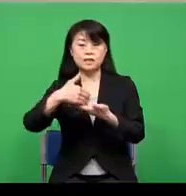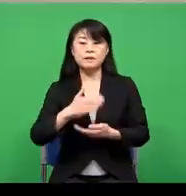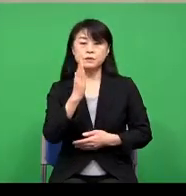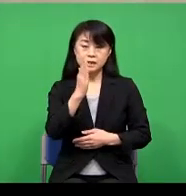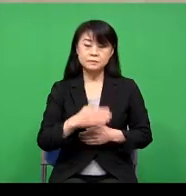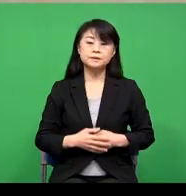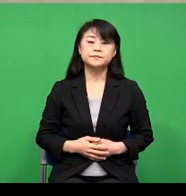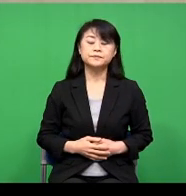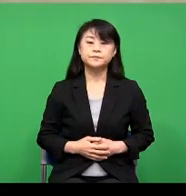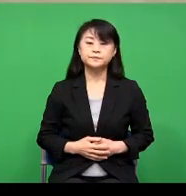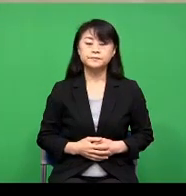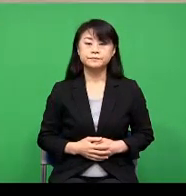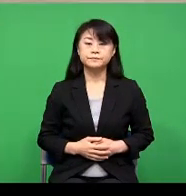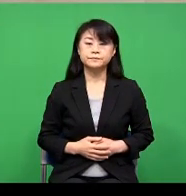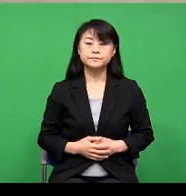んですけれども、